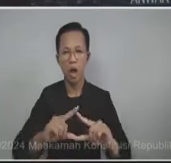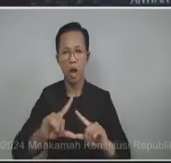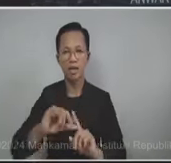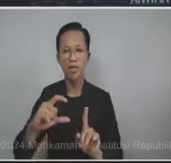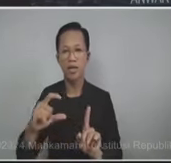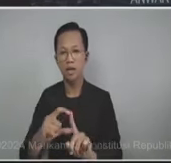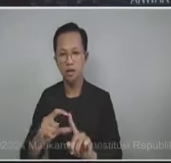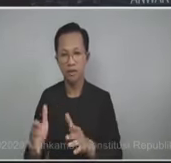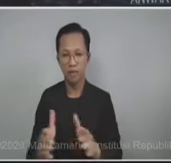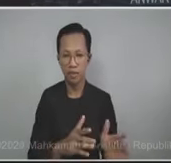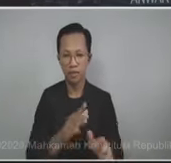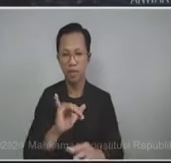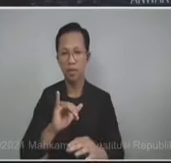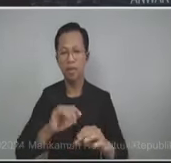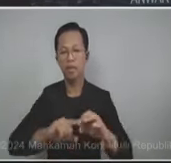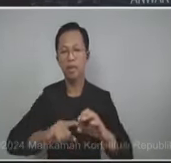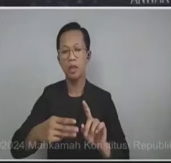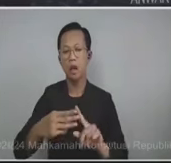jabatan